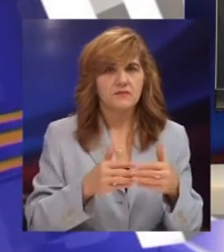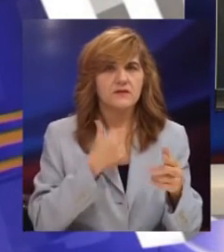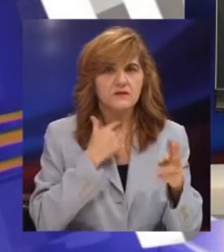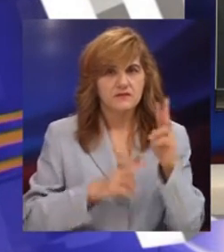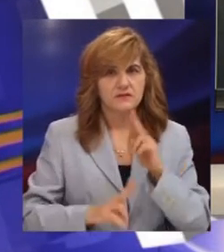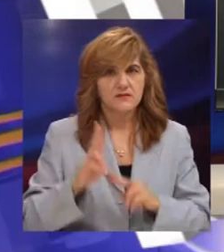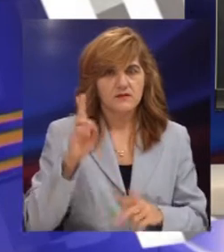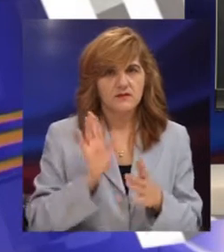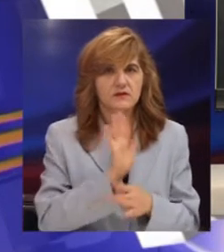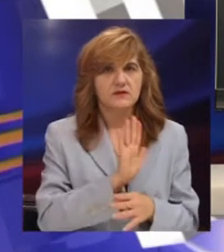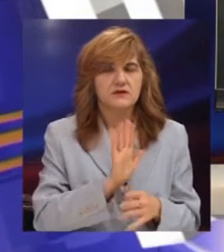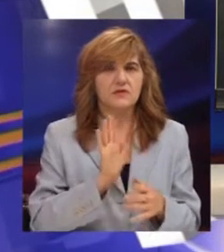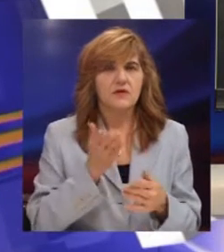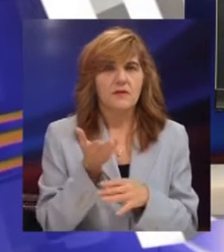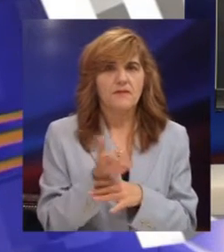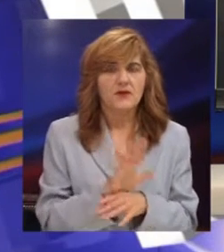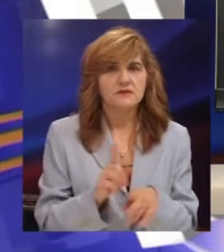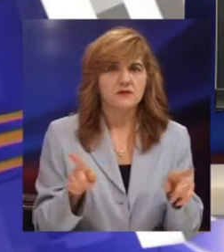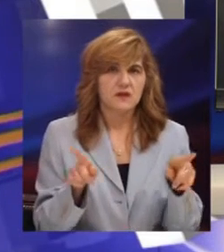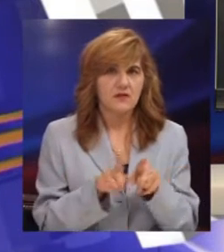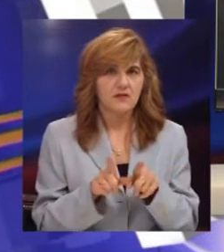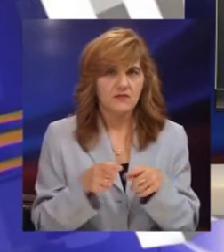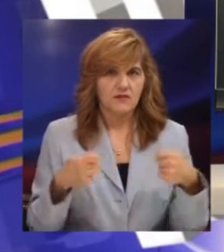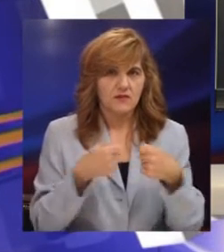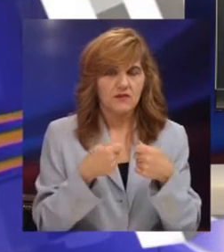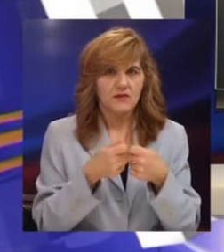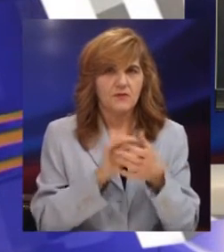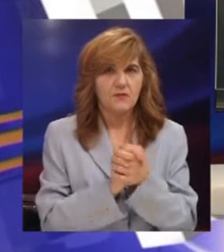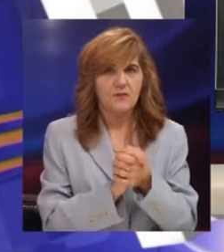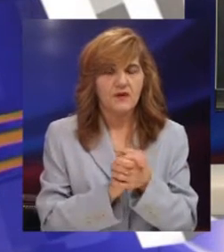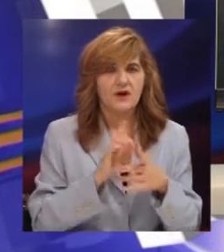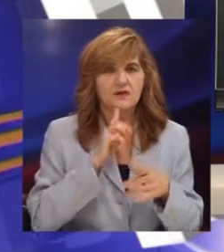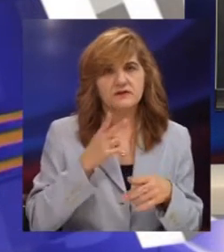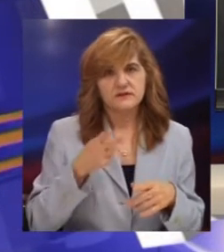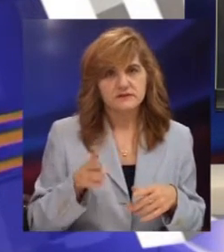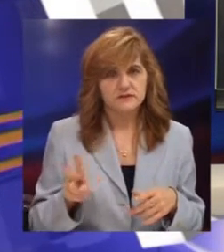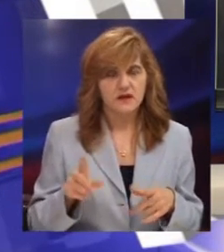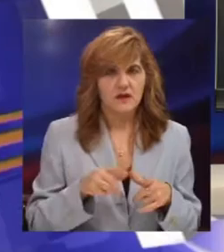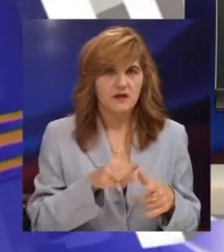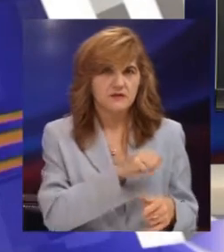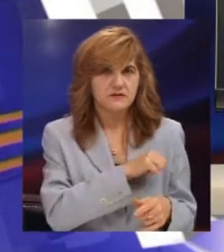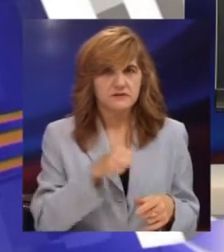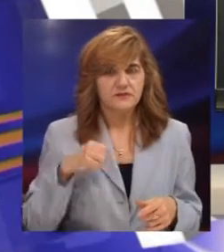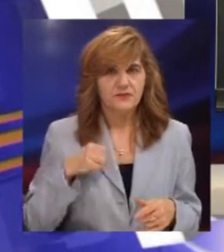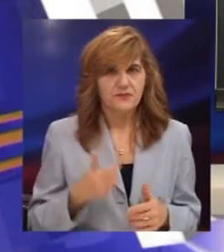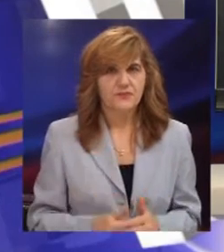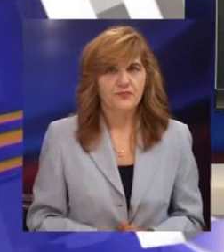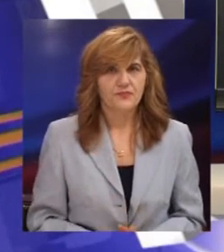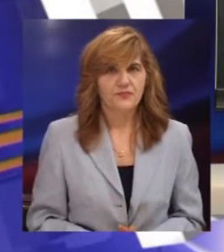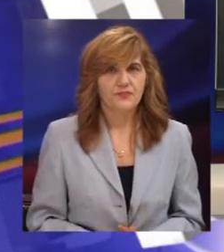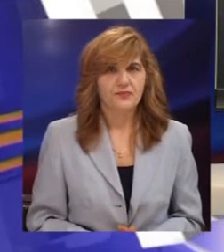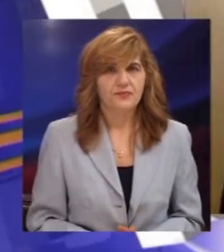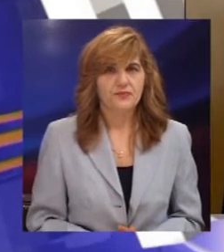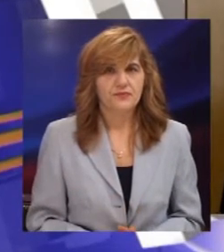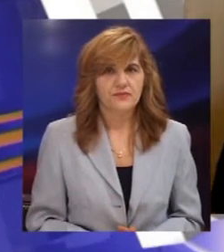pokrajinske izbore izlaže sa svojim političkim predstavnikom kao koaliciji partner određene stranke, odnosno samostalno na lokalu.